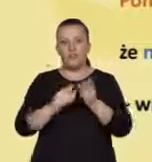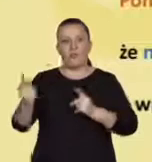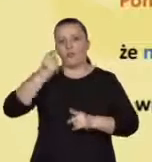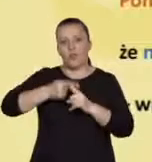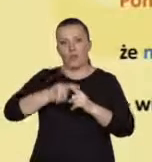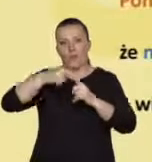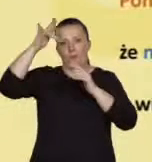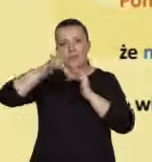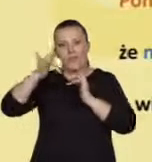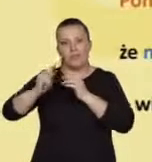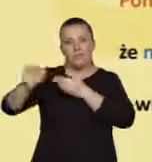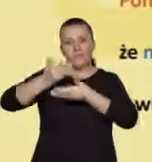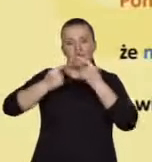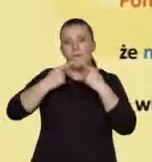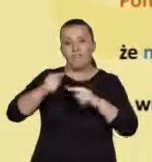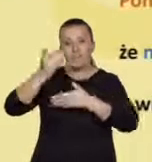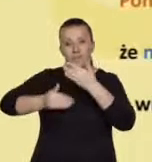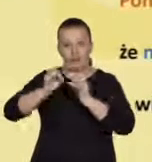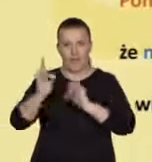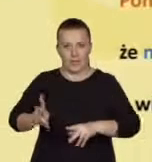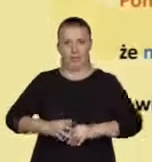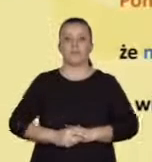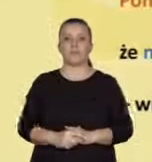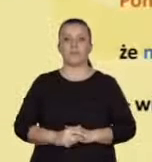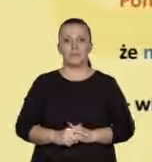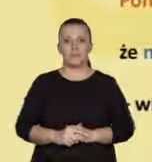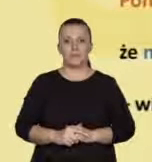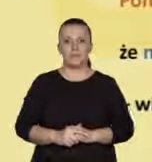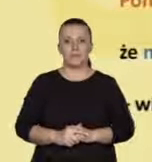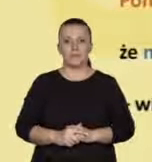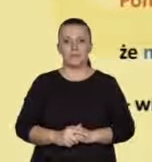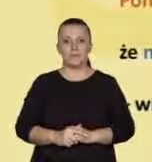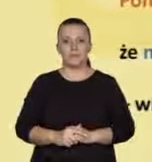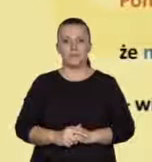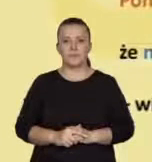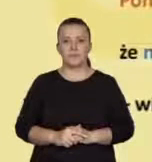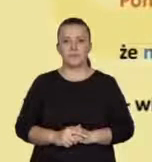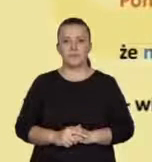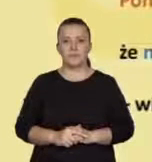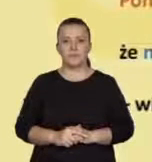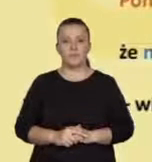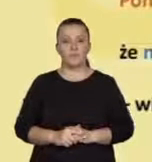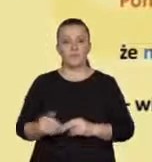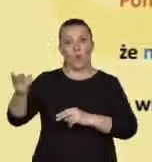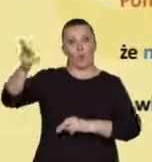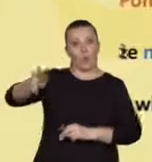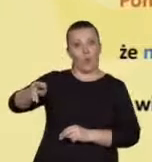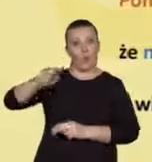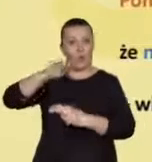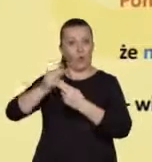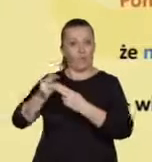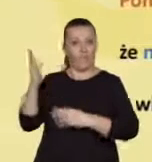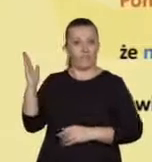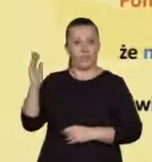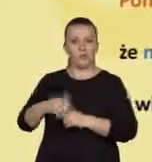organizmu. W związku z tym parzydełkowce nie muszą mieć dodatkowych narządów wymiany gazowej. Druga odpowiedź